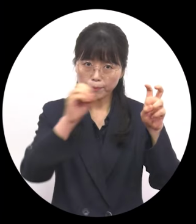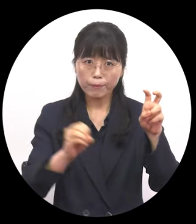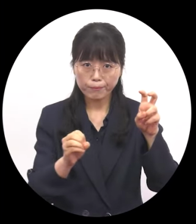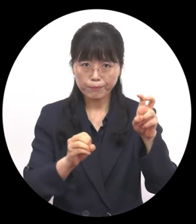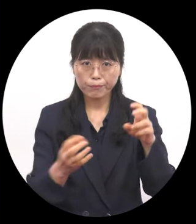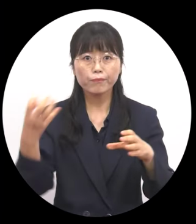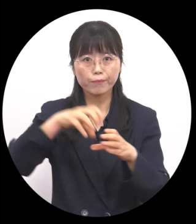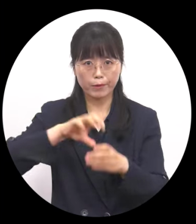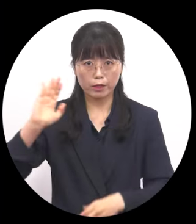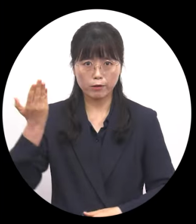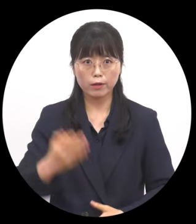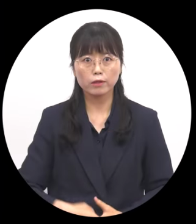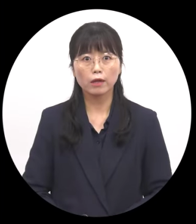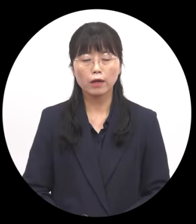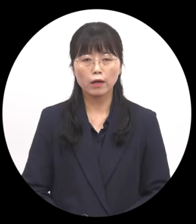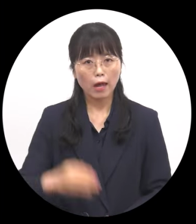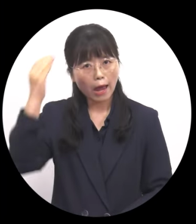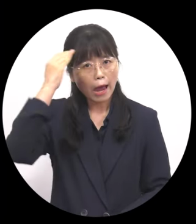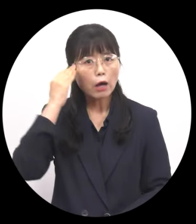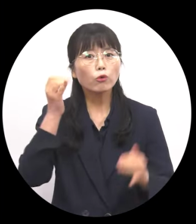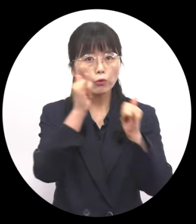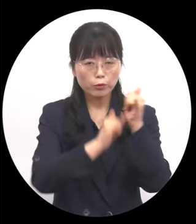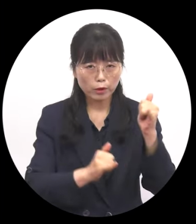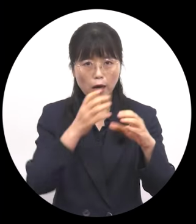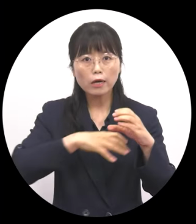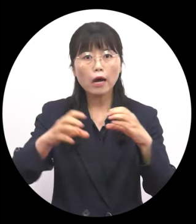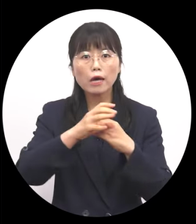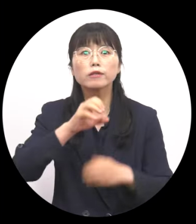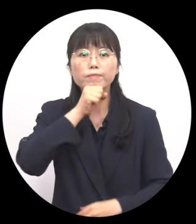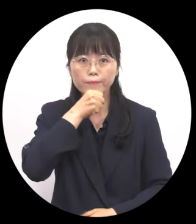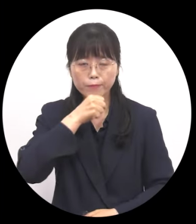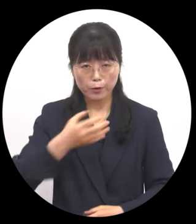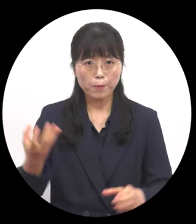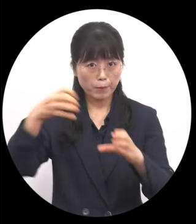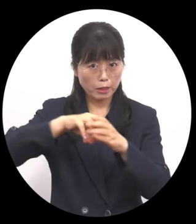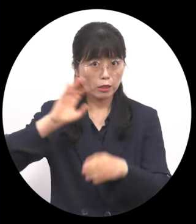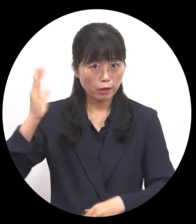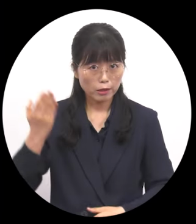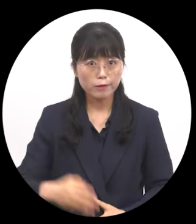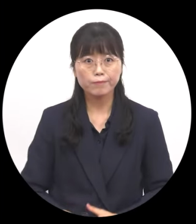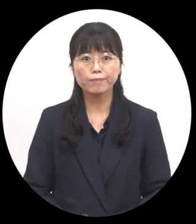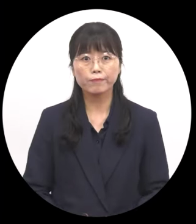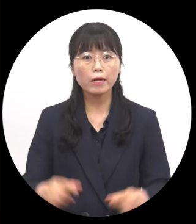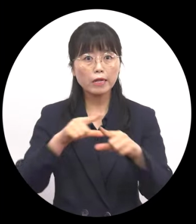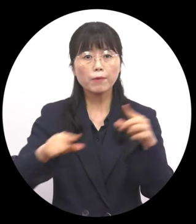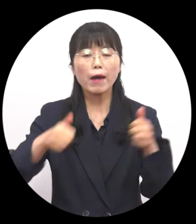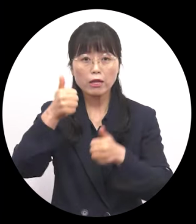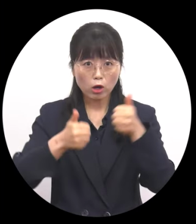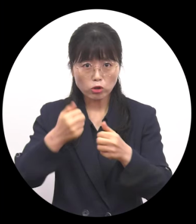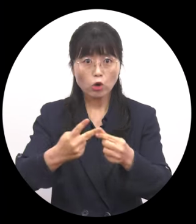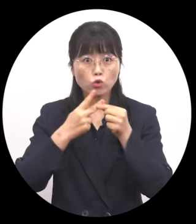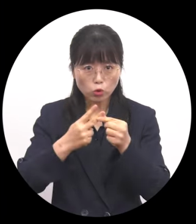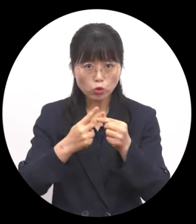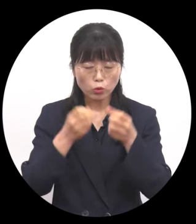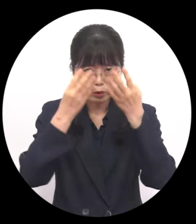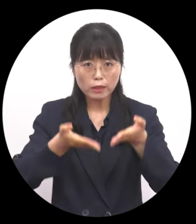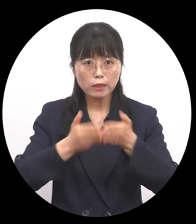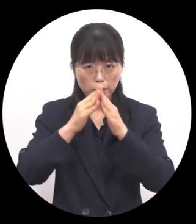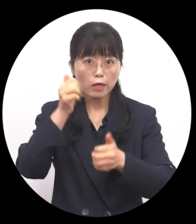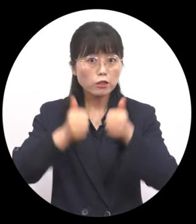20%로 반영합니다. 한국사는 가산점으로 반영됩니다. 일반 전형 2는